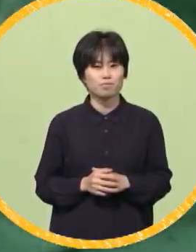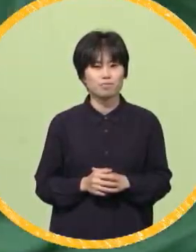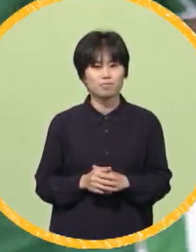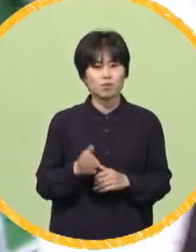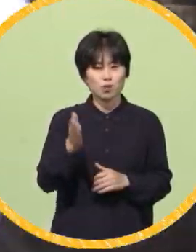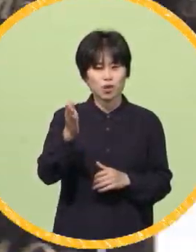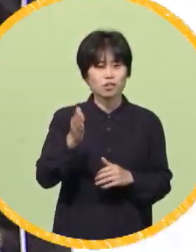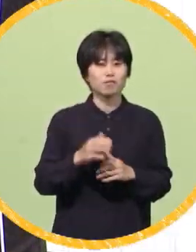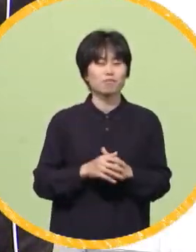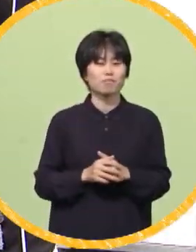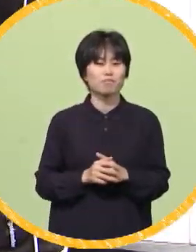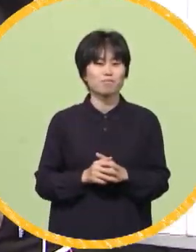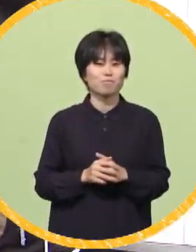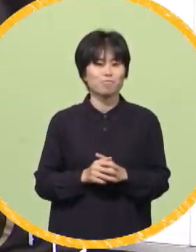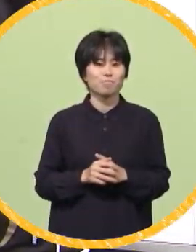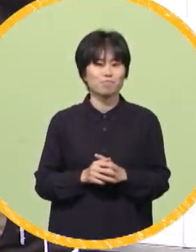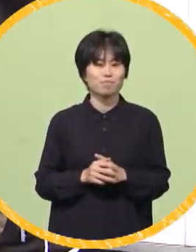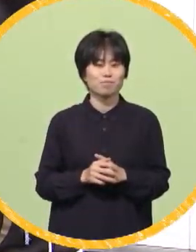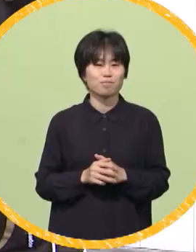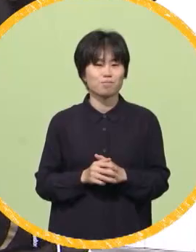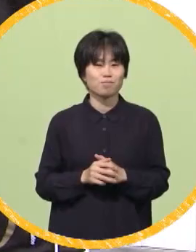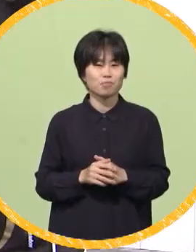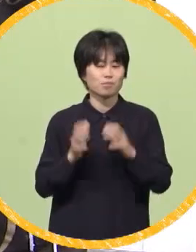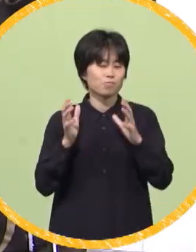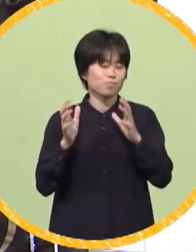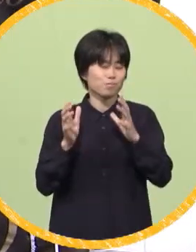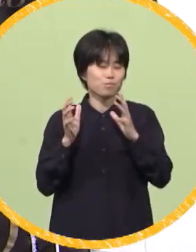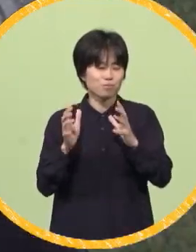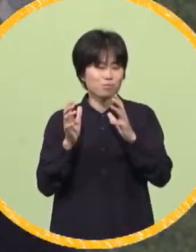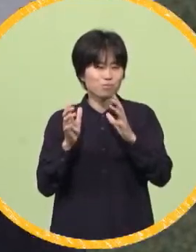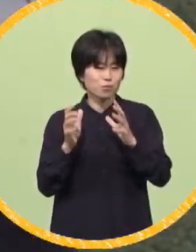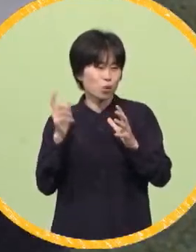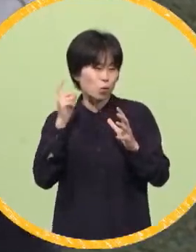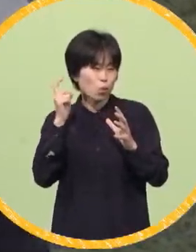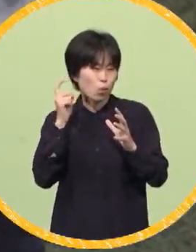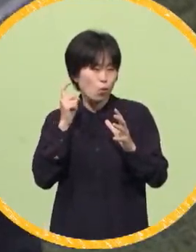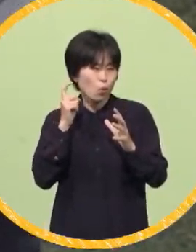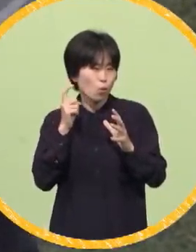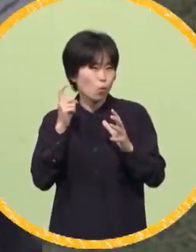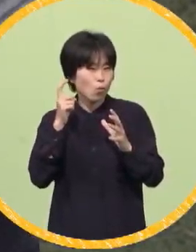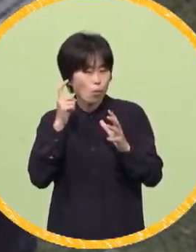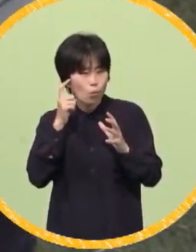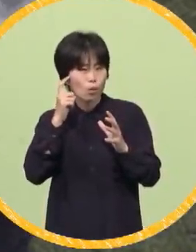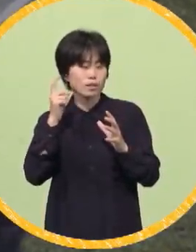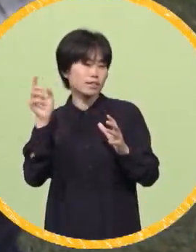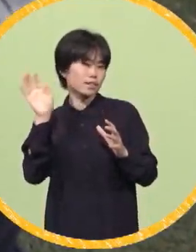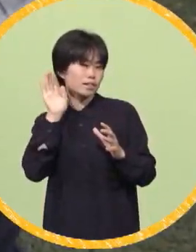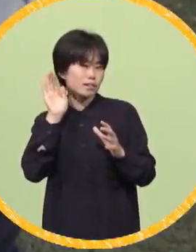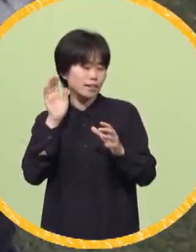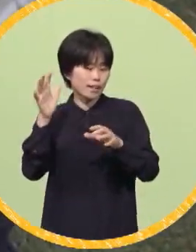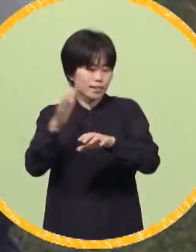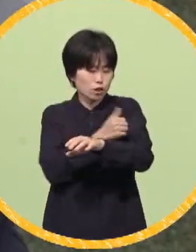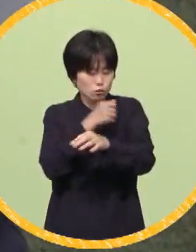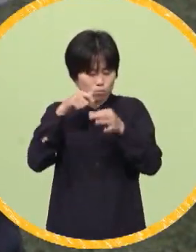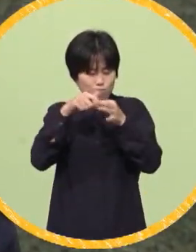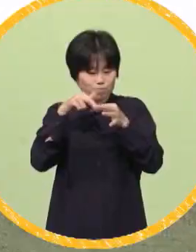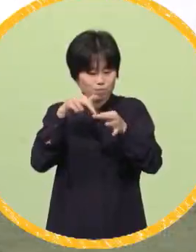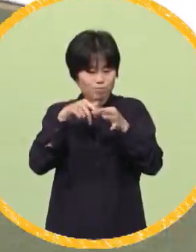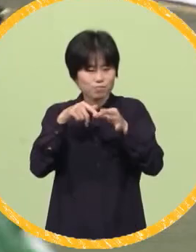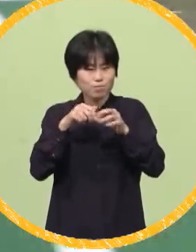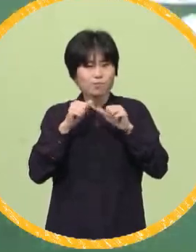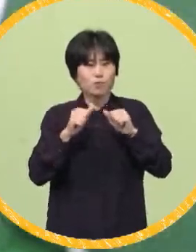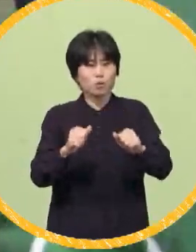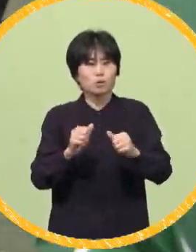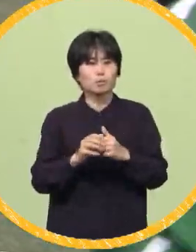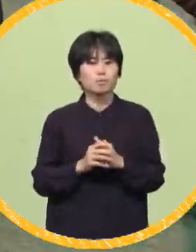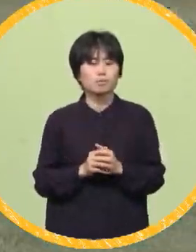これですか。 そうですね。 あ、この音を、ヒントに皆さんはこう選手はこれを追いかけていくっていう、 はい、